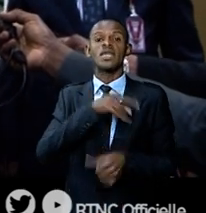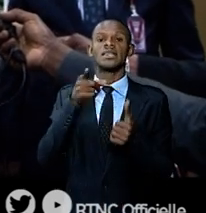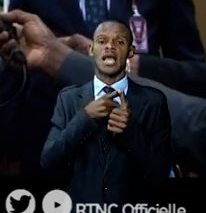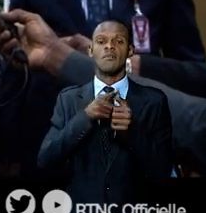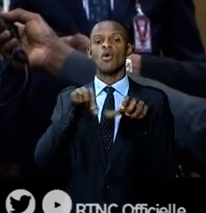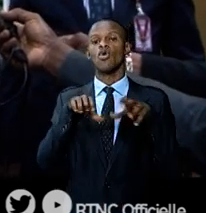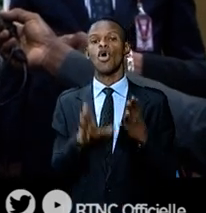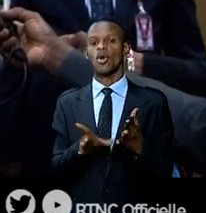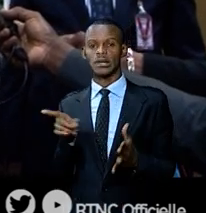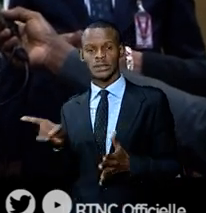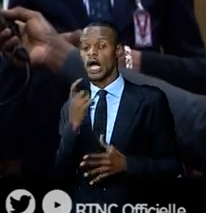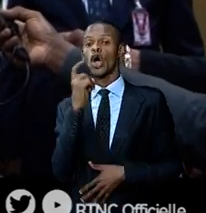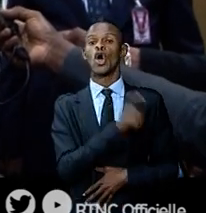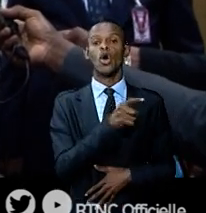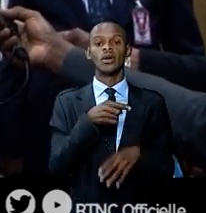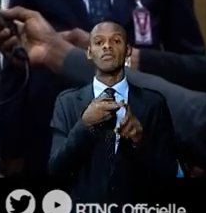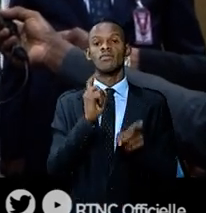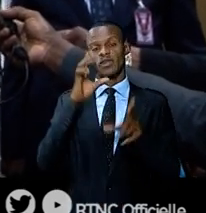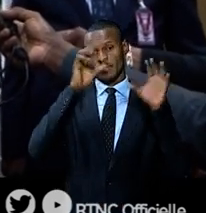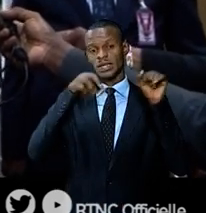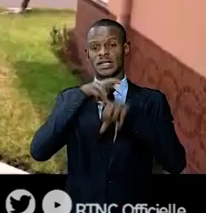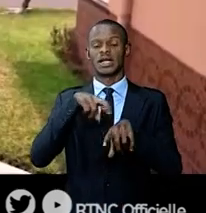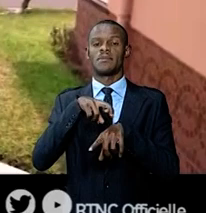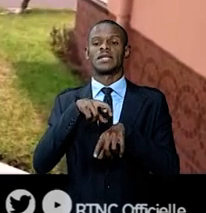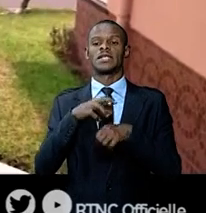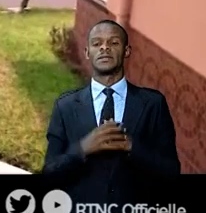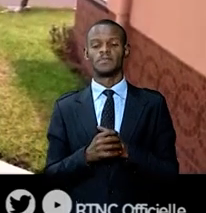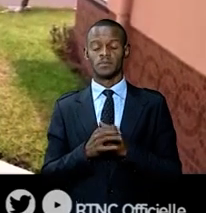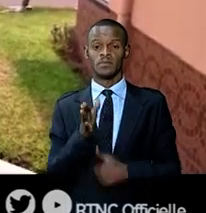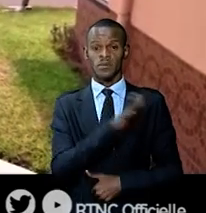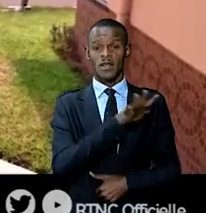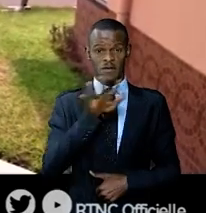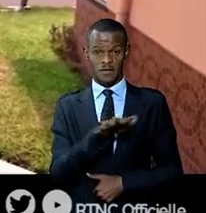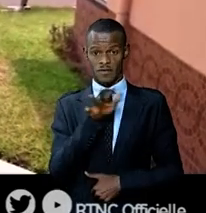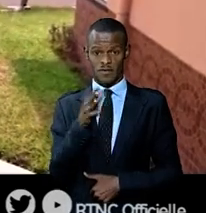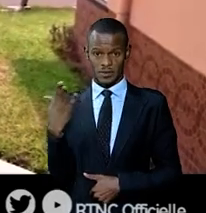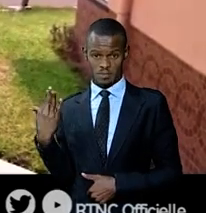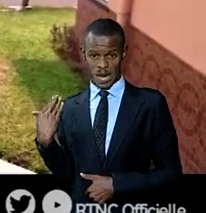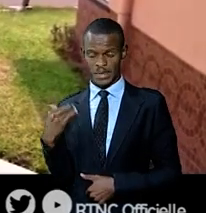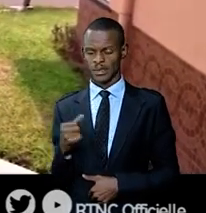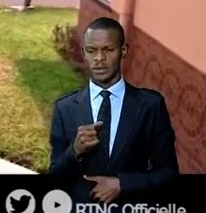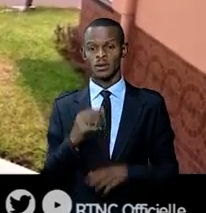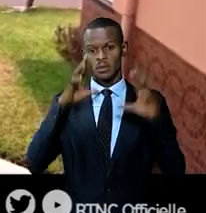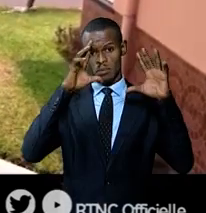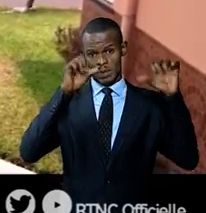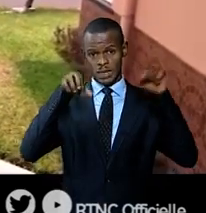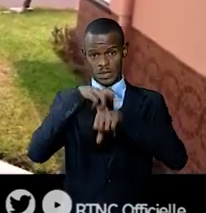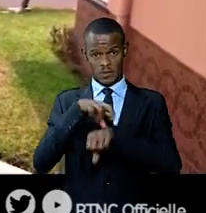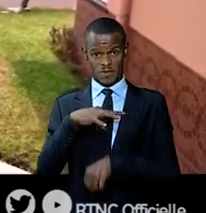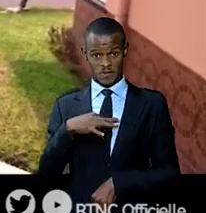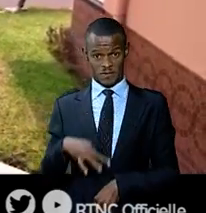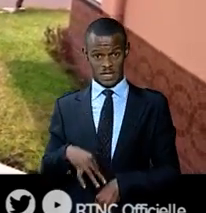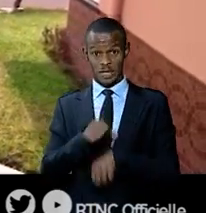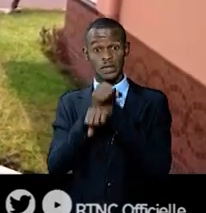chef de l'État à l'équipe dirigeante de l'ARSP. Vendredi 25 septembre, le chef de l'État, Félix-Antoine